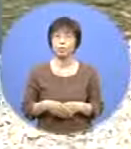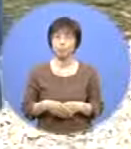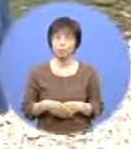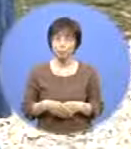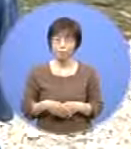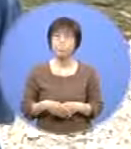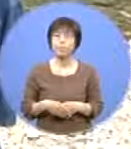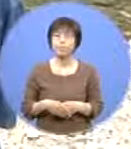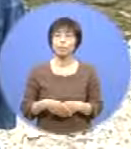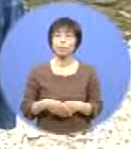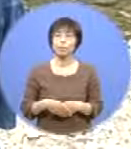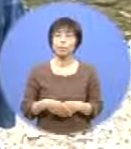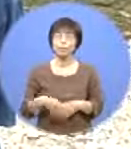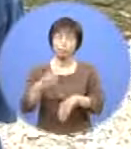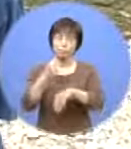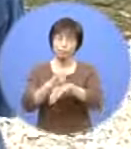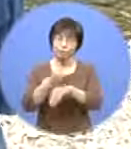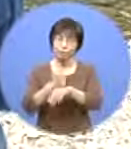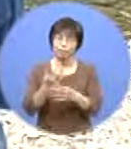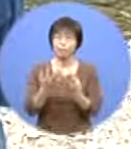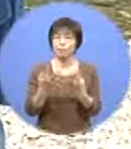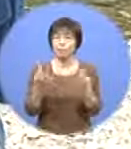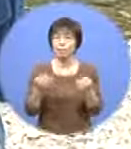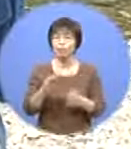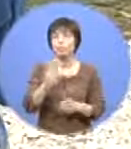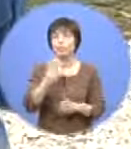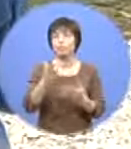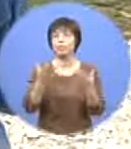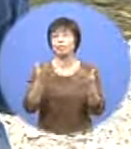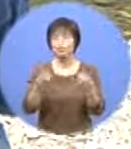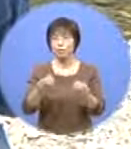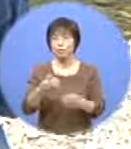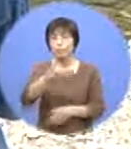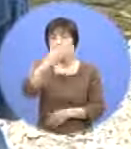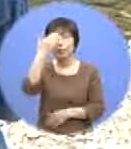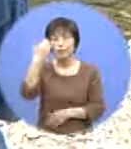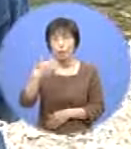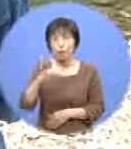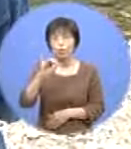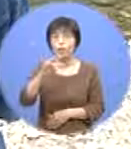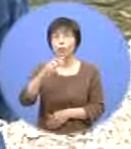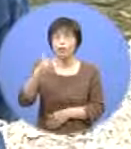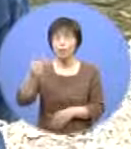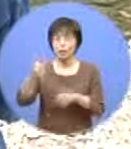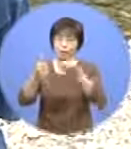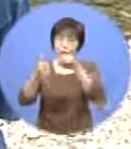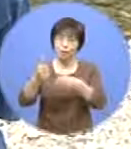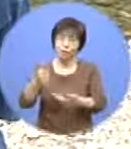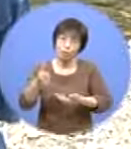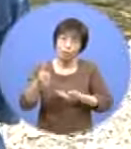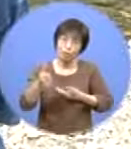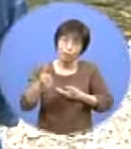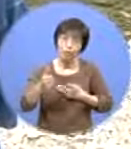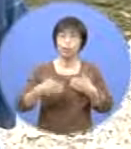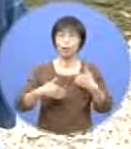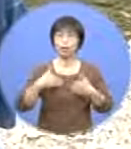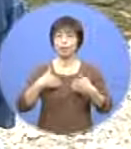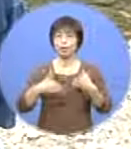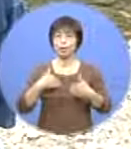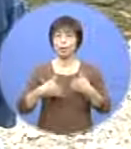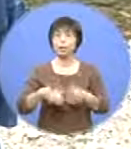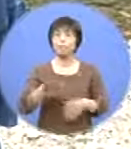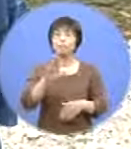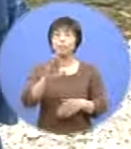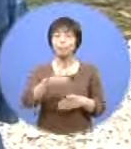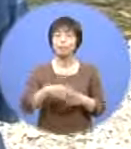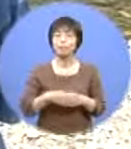まあいろいろ苦労ありましたけどね、やっとまあ知事さんに認めてもらったという感じがしますね。嬉しいことです。は